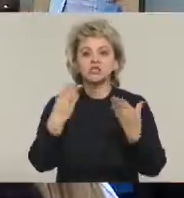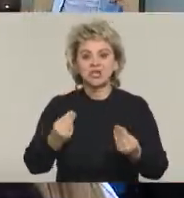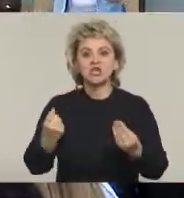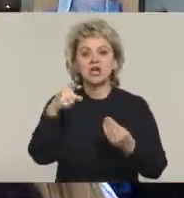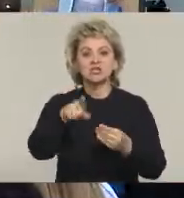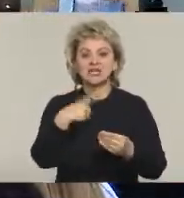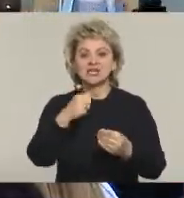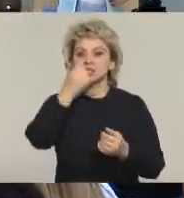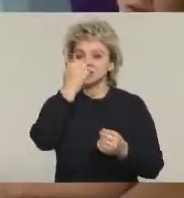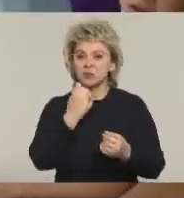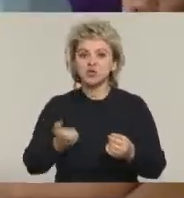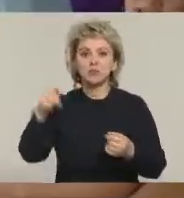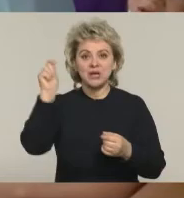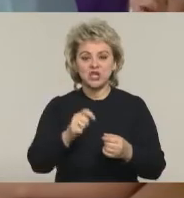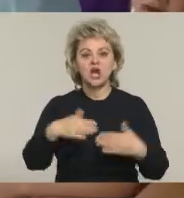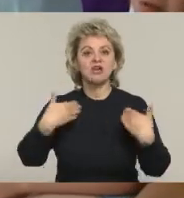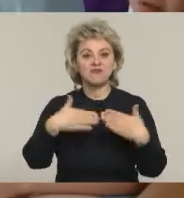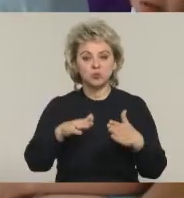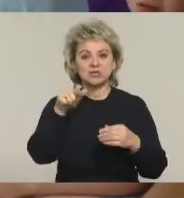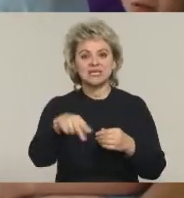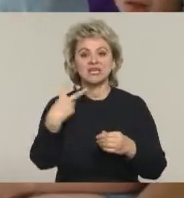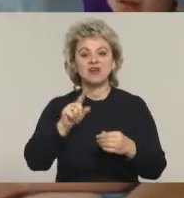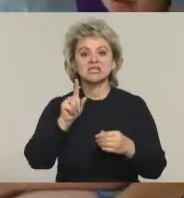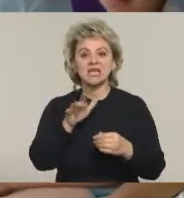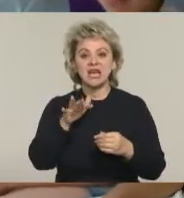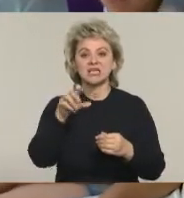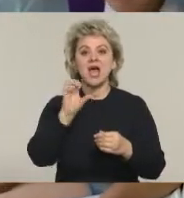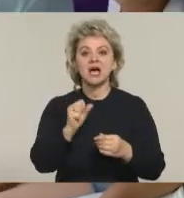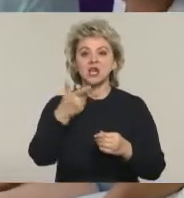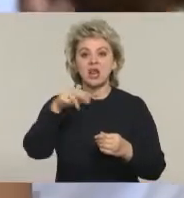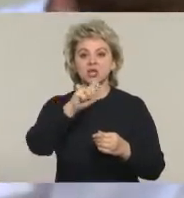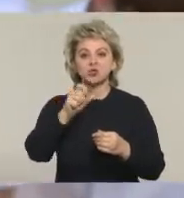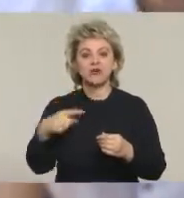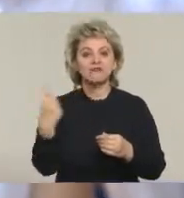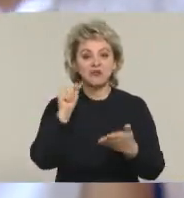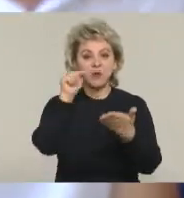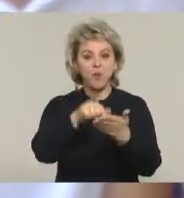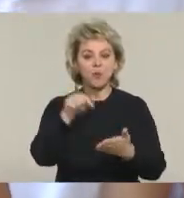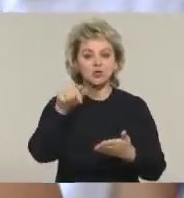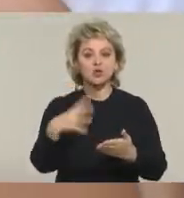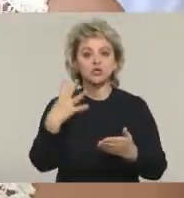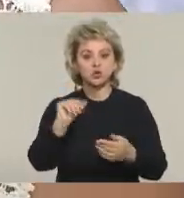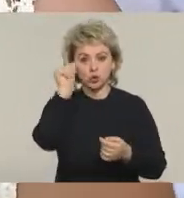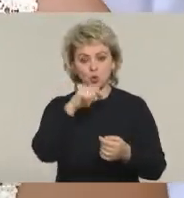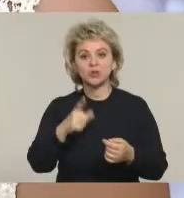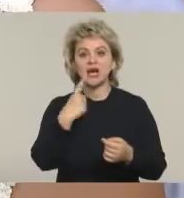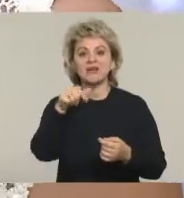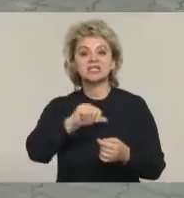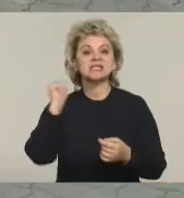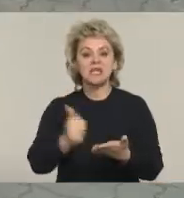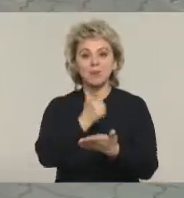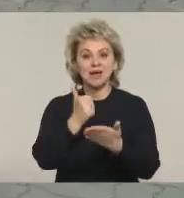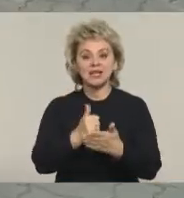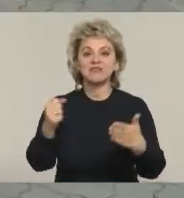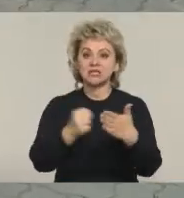рождения сказать спасибо приехали и выпускники. 21-летняя Анна Гладченко впервые попала сюда в 4 года. Говорит, самое